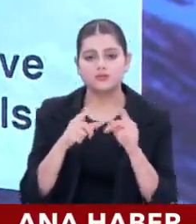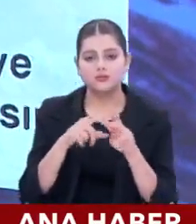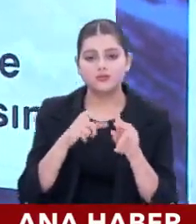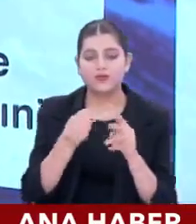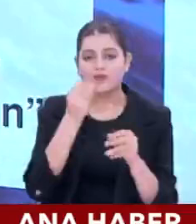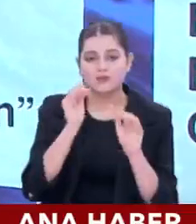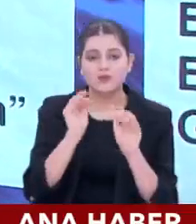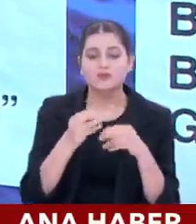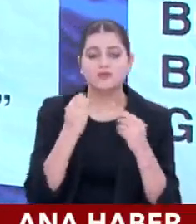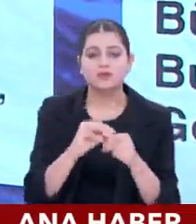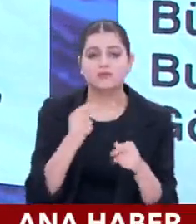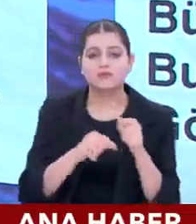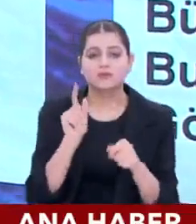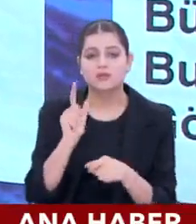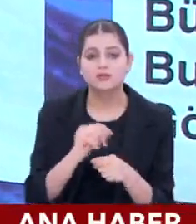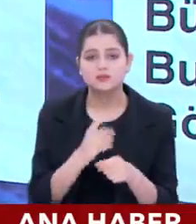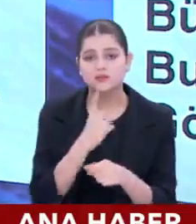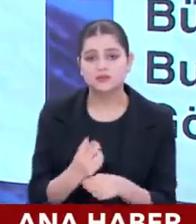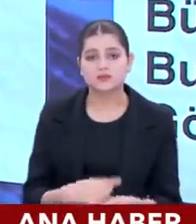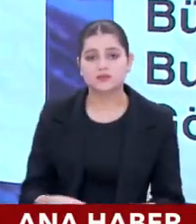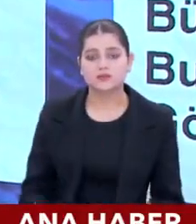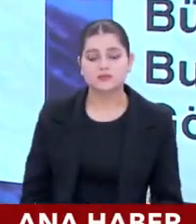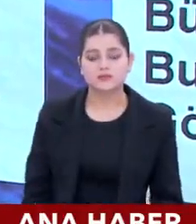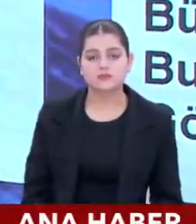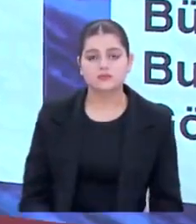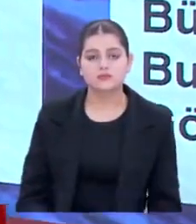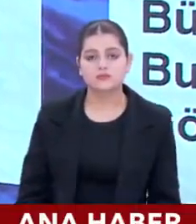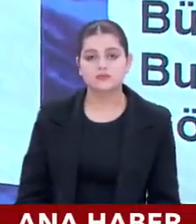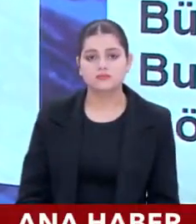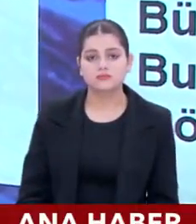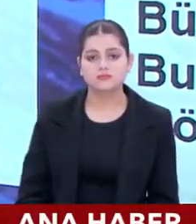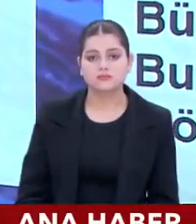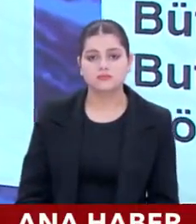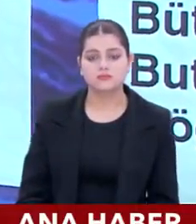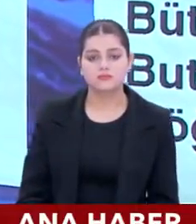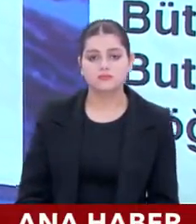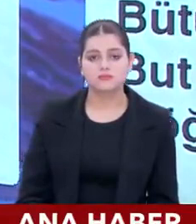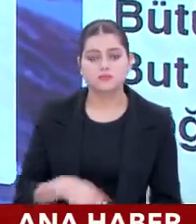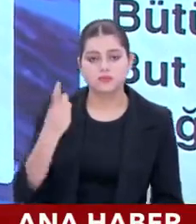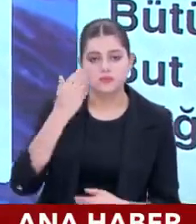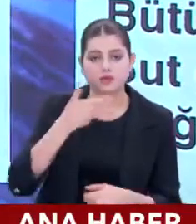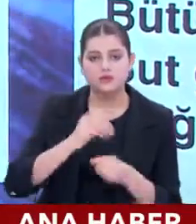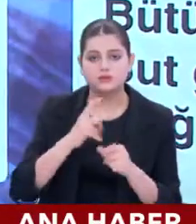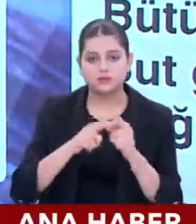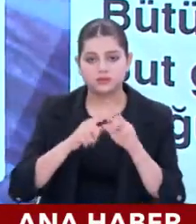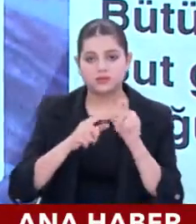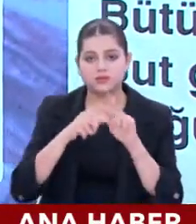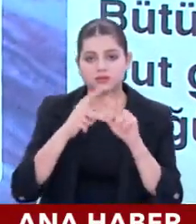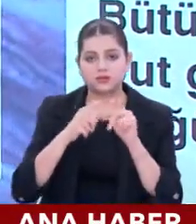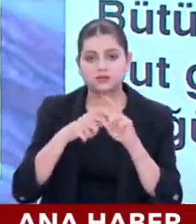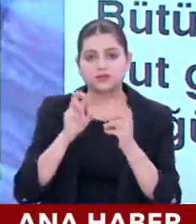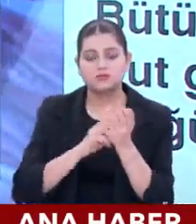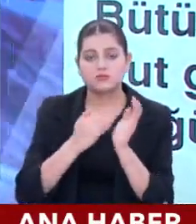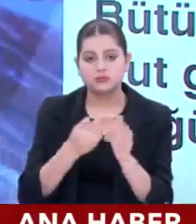desteği yapılsın Evet aile besicilerine düve ve yem desteği yapılsın sayısal raporu Hatırladınız